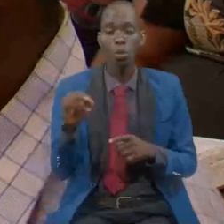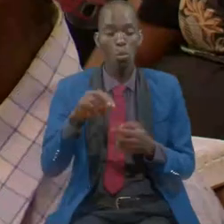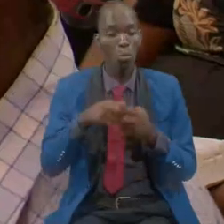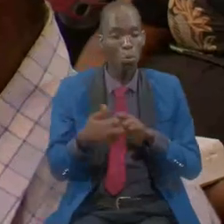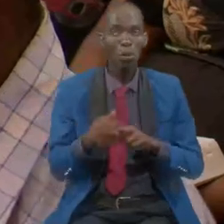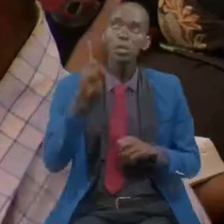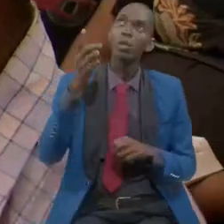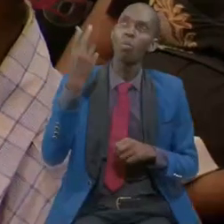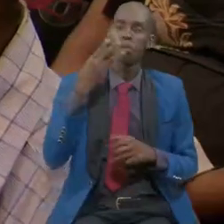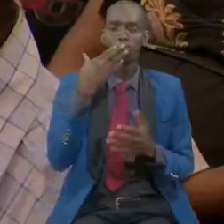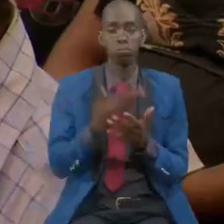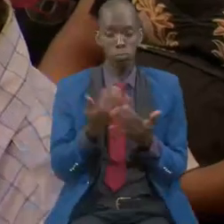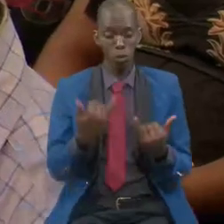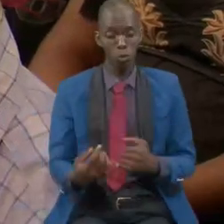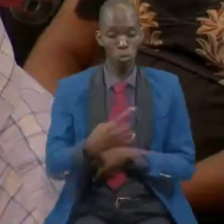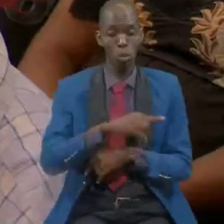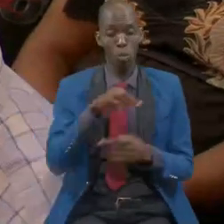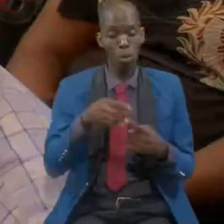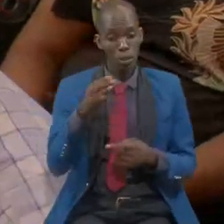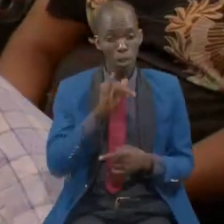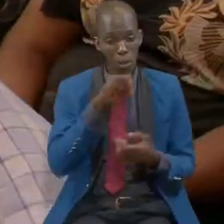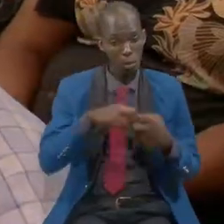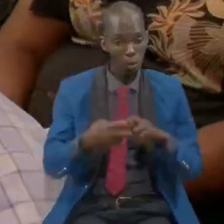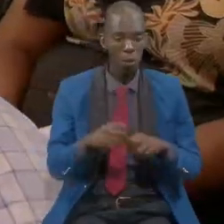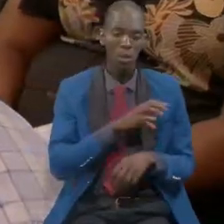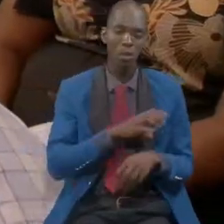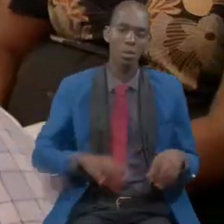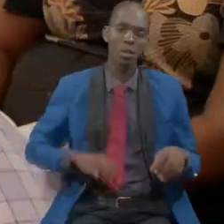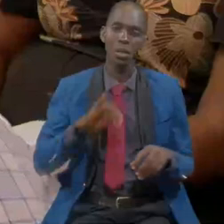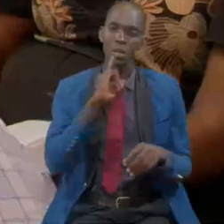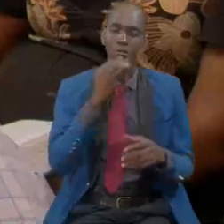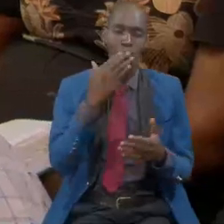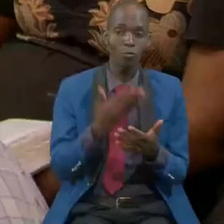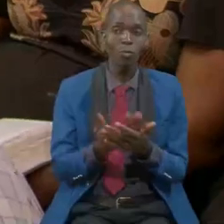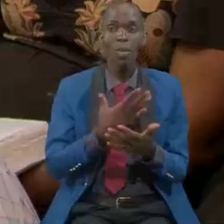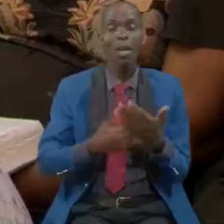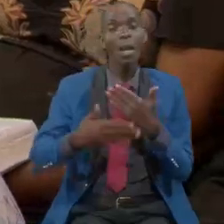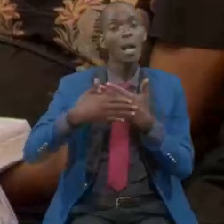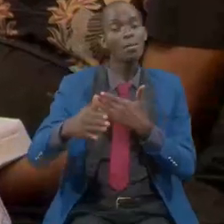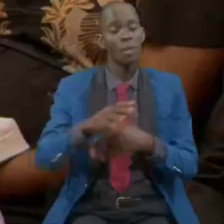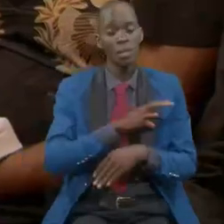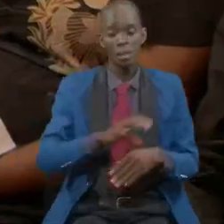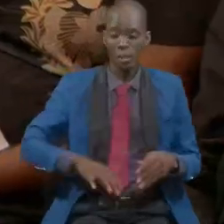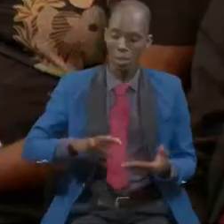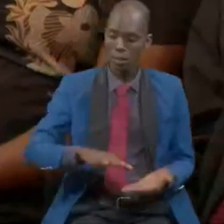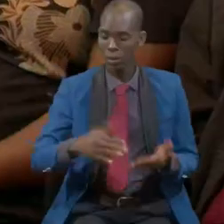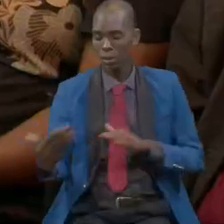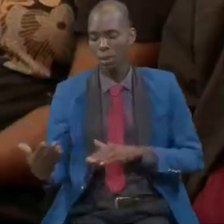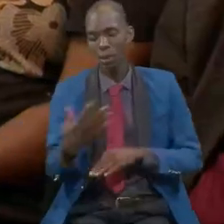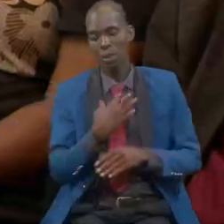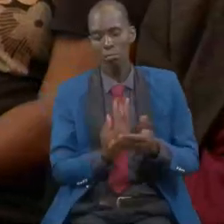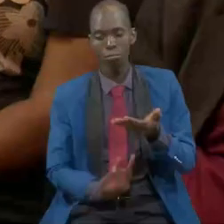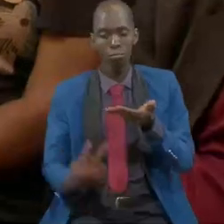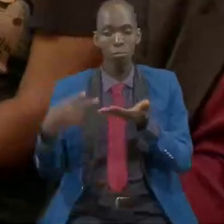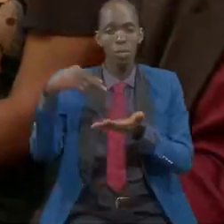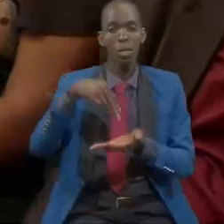de problème, il était bon. Aujourd'hui, quand il y a le problème, il est bon. Et puis, après sa mort, il est